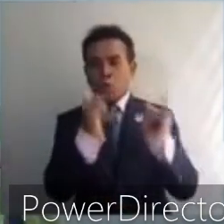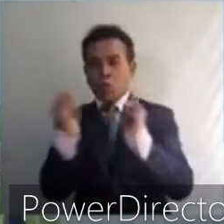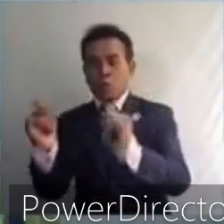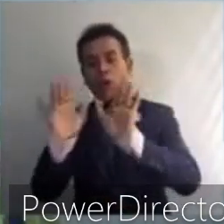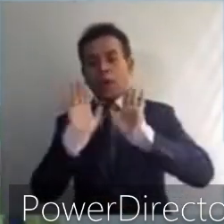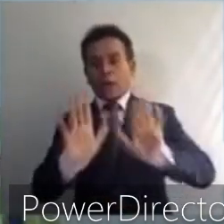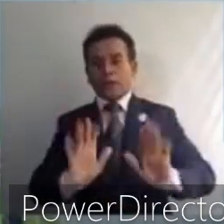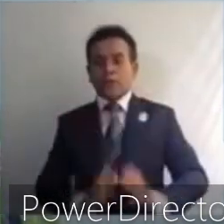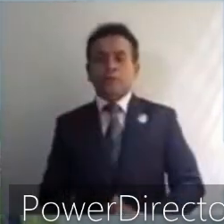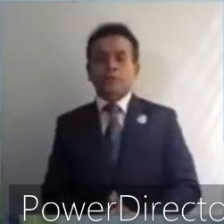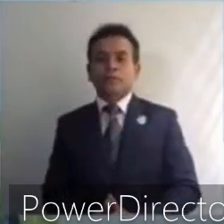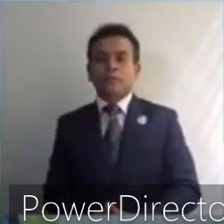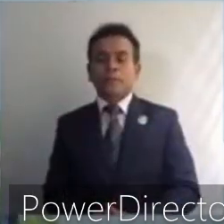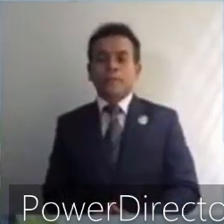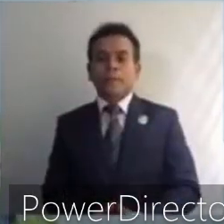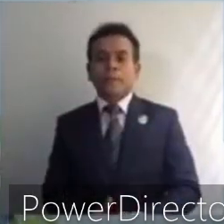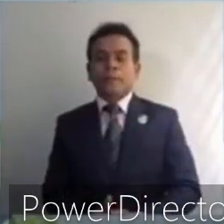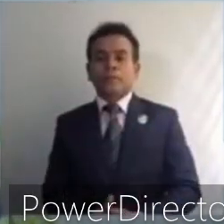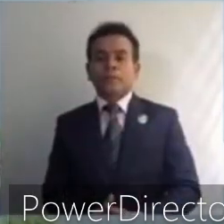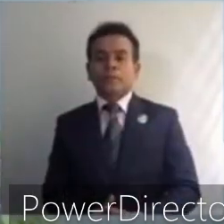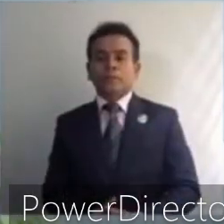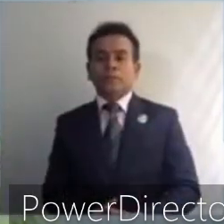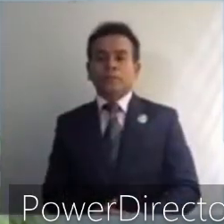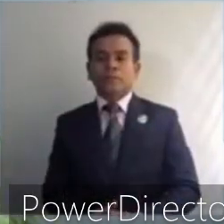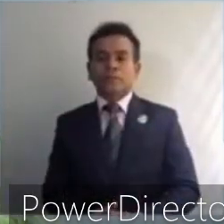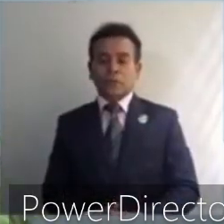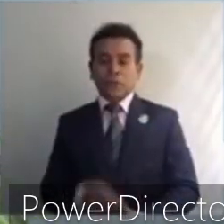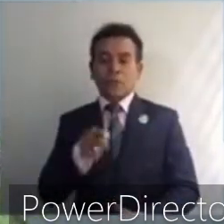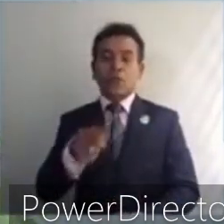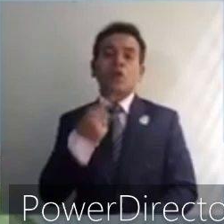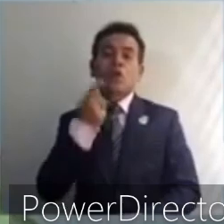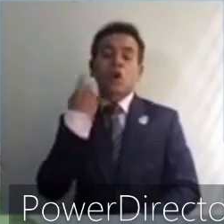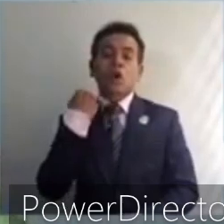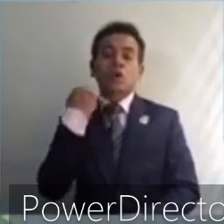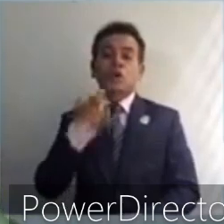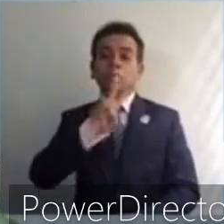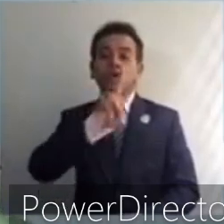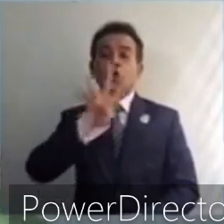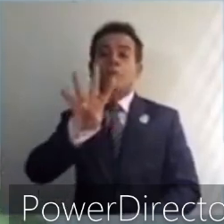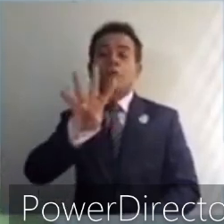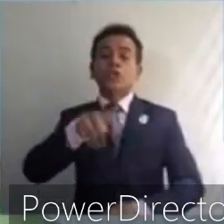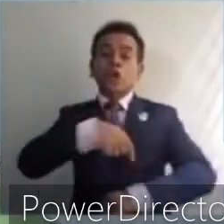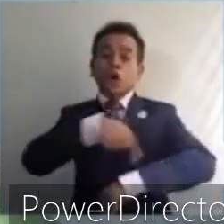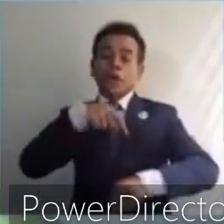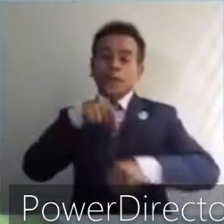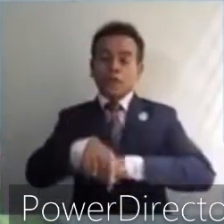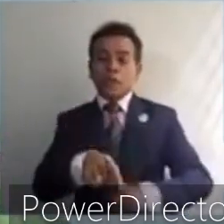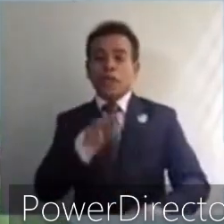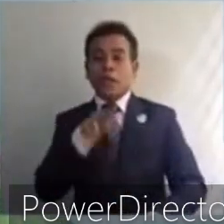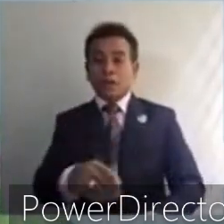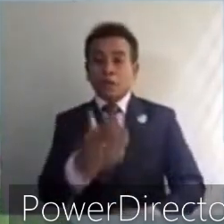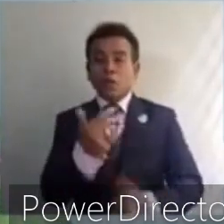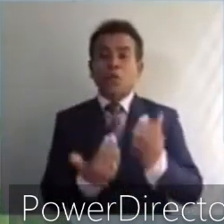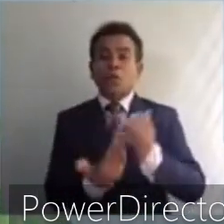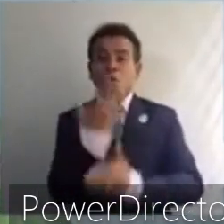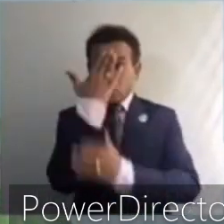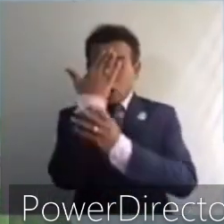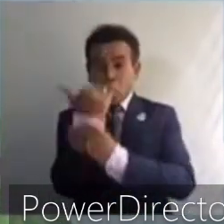আমাদেরকে আমাদের গত 24 ঘন্টায় আক্রান্ত এবং মৃত্যুর যে তথ্য সেটি জানাব।